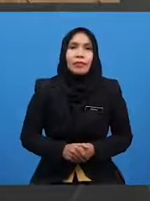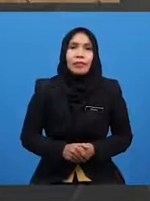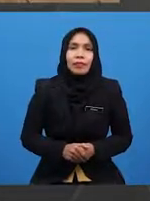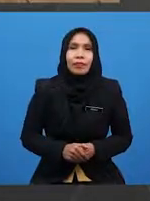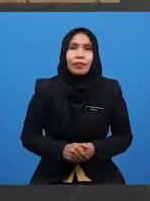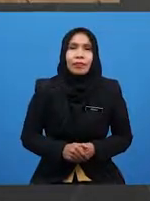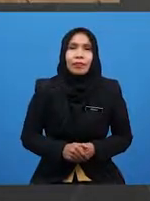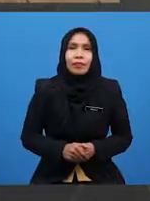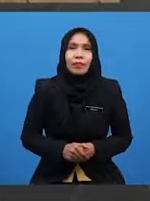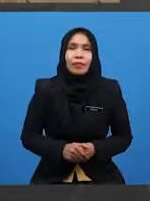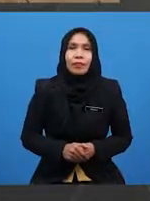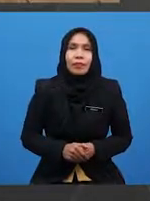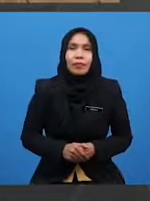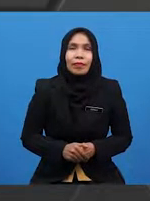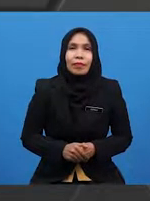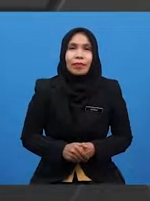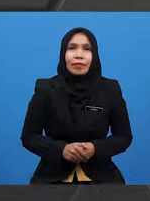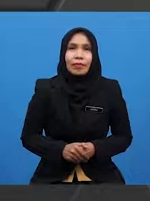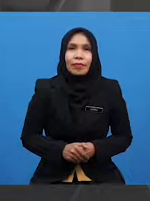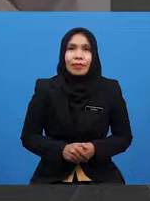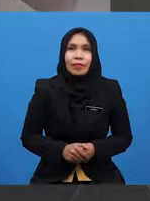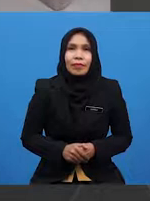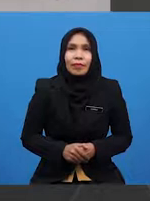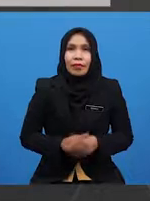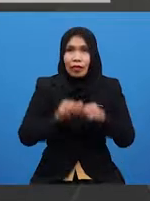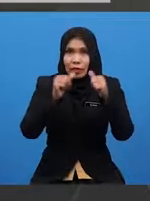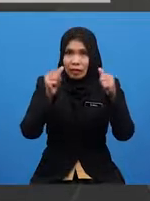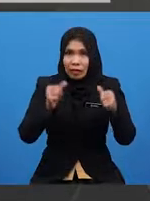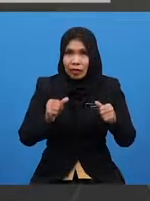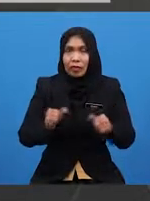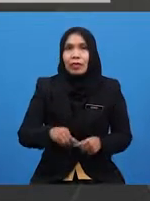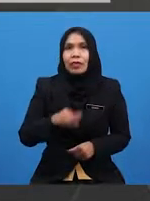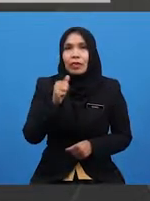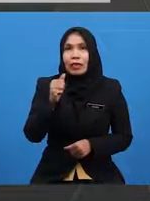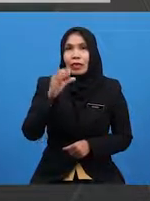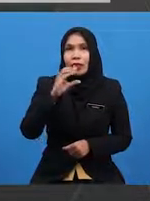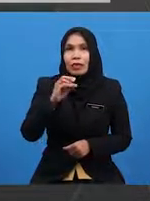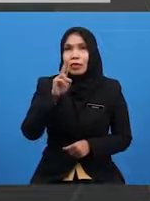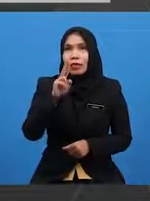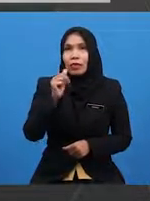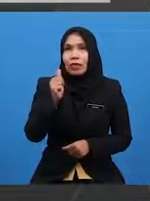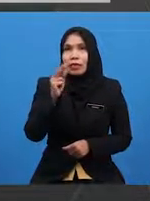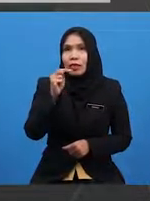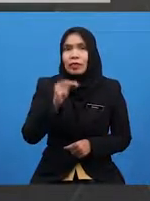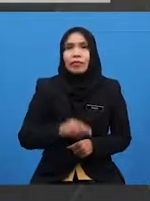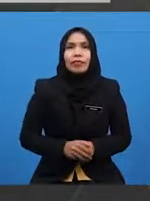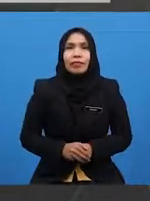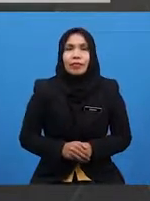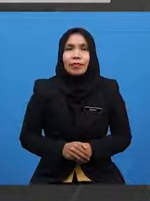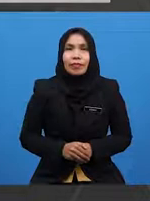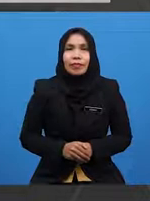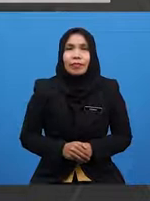penyatuan catan dan arca. Arca acuan. Bahan: bahan cair yang boleh